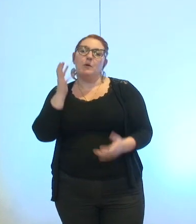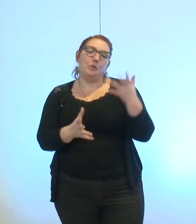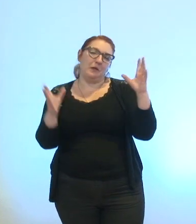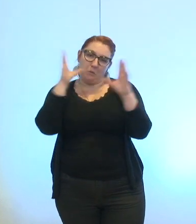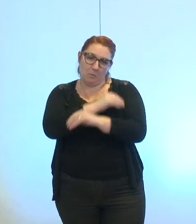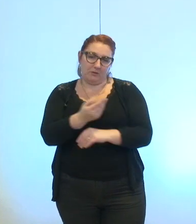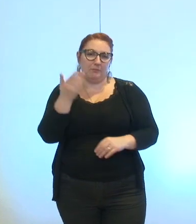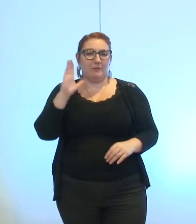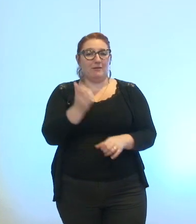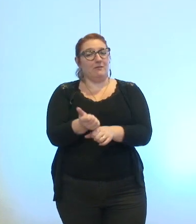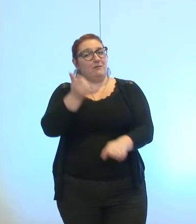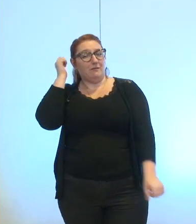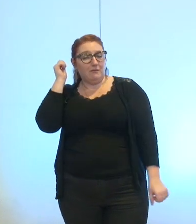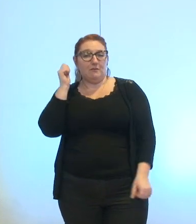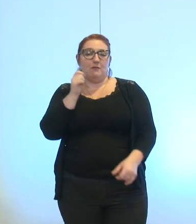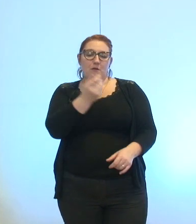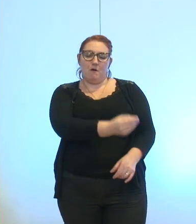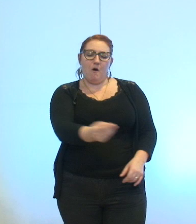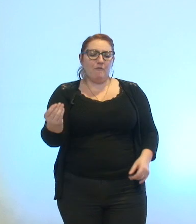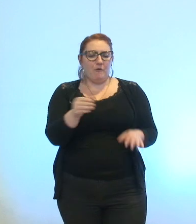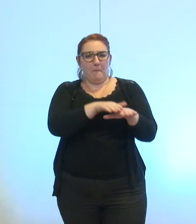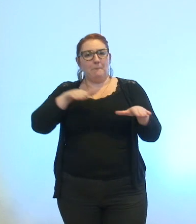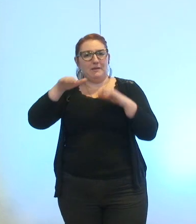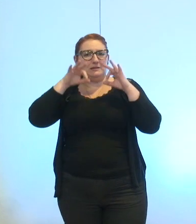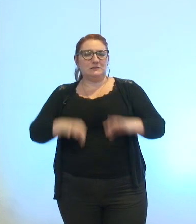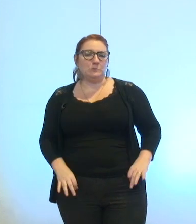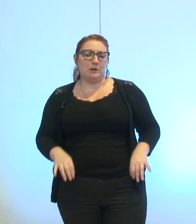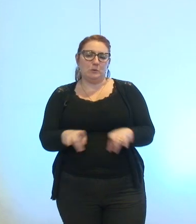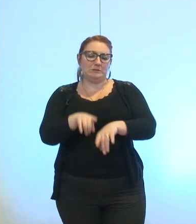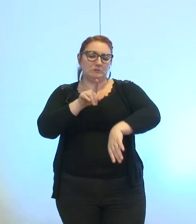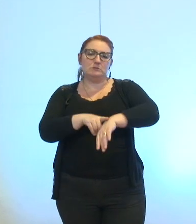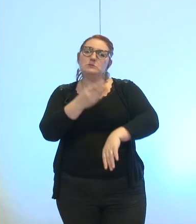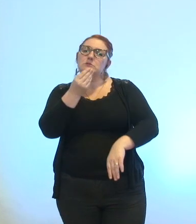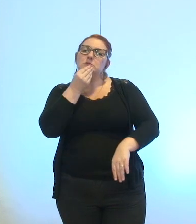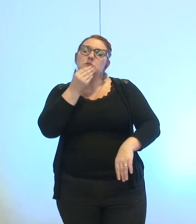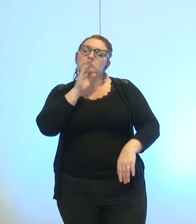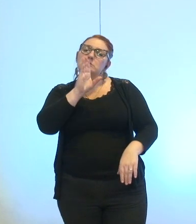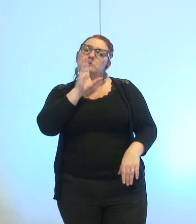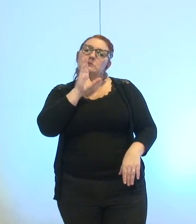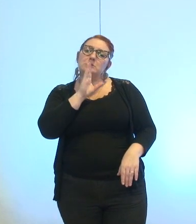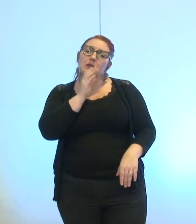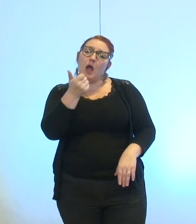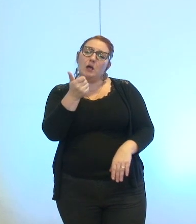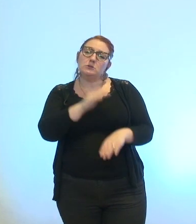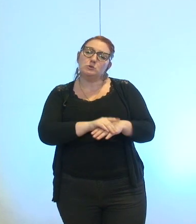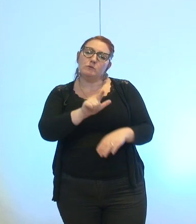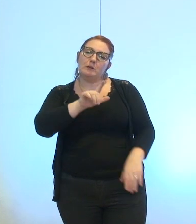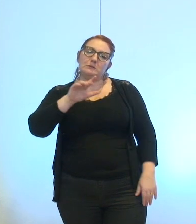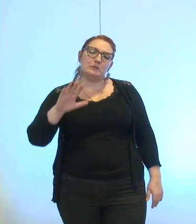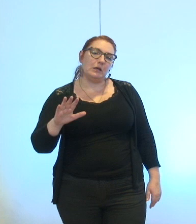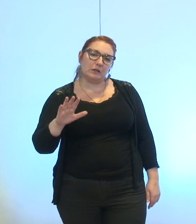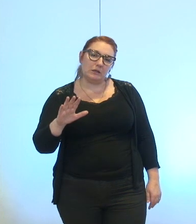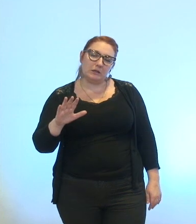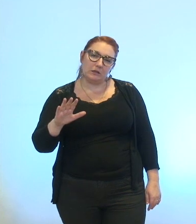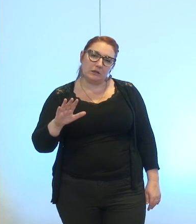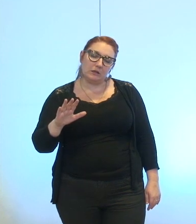oublié l'encadrement des enfants dans le périscolaire et le temps de cantine c'était 1 pour 25 on est